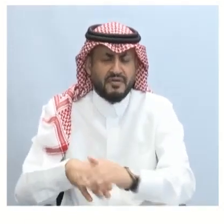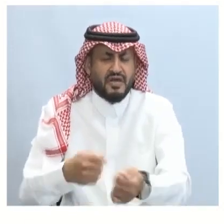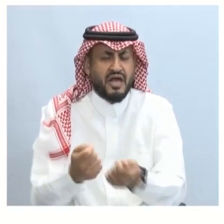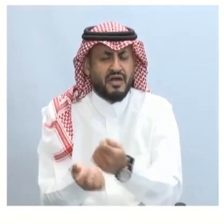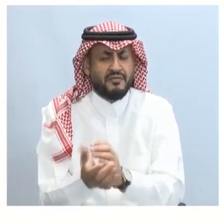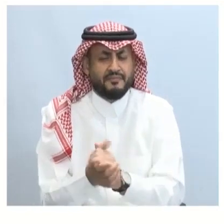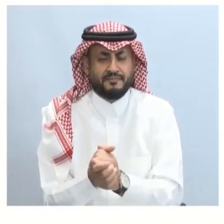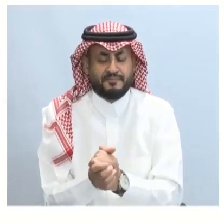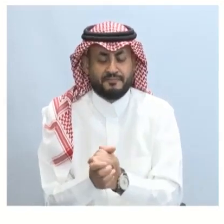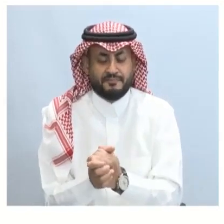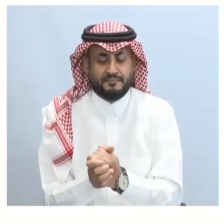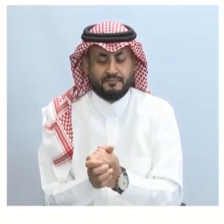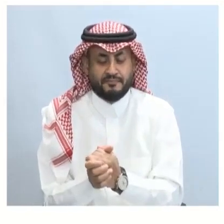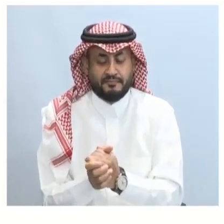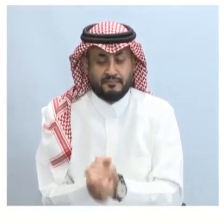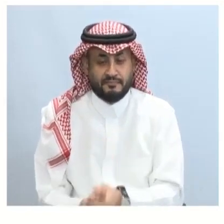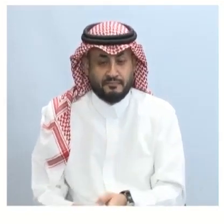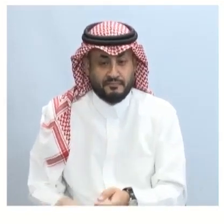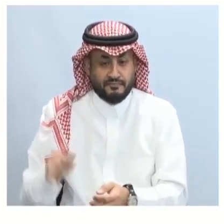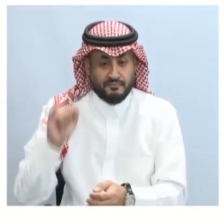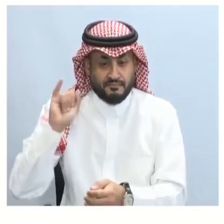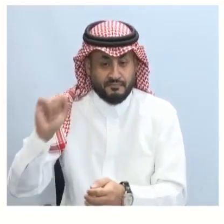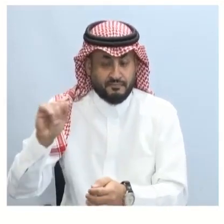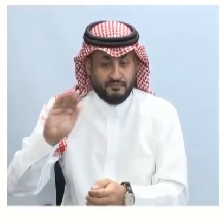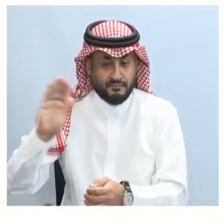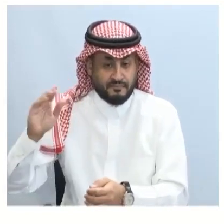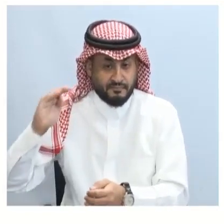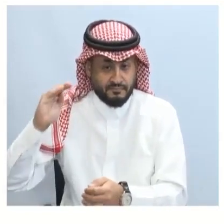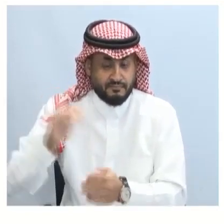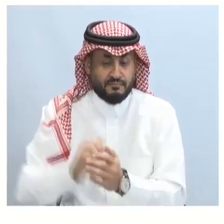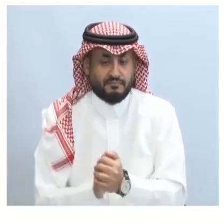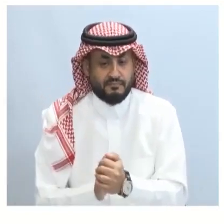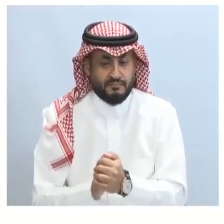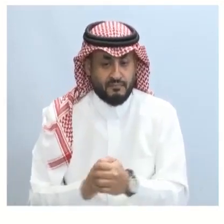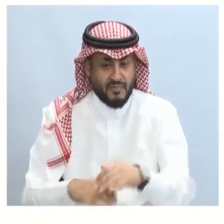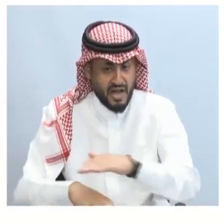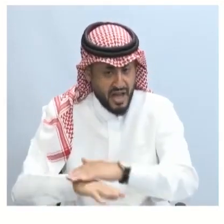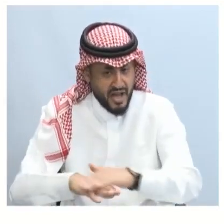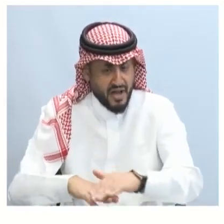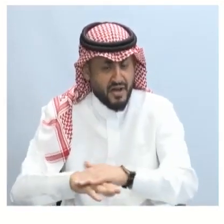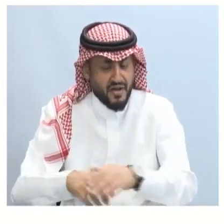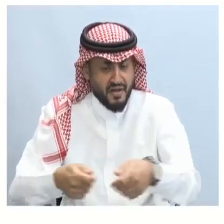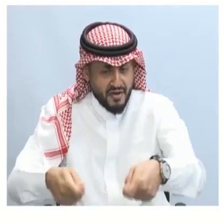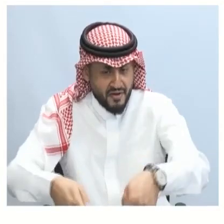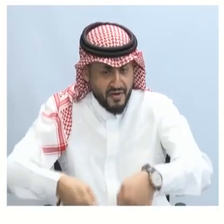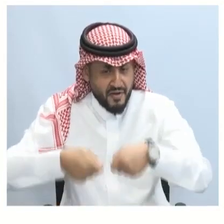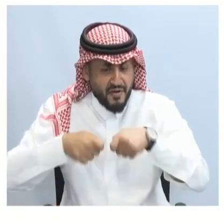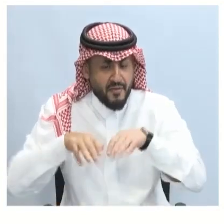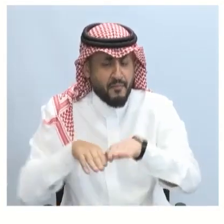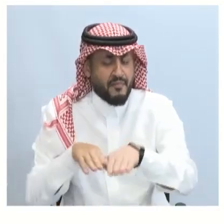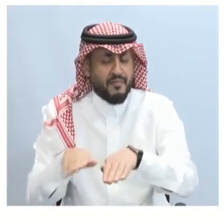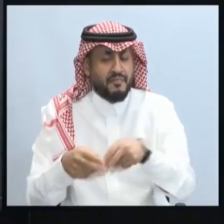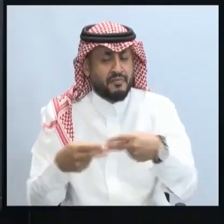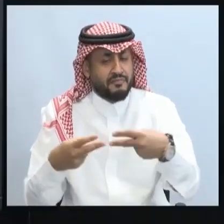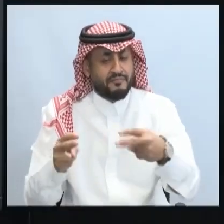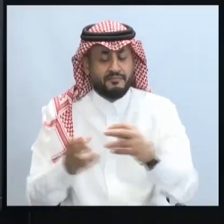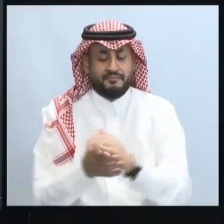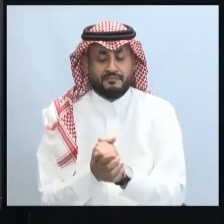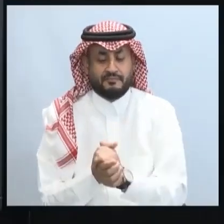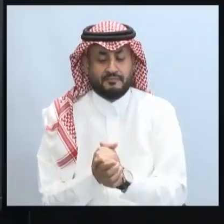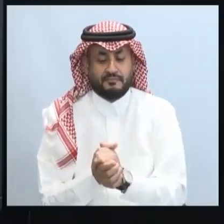كان يمسح على الخفين اذا لبسهما على طهاره الان لدينا